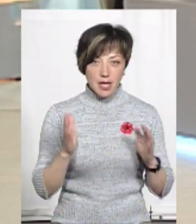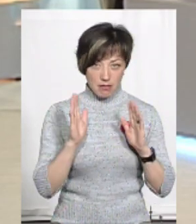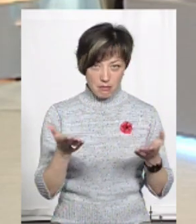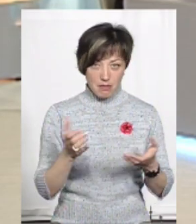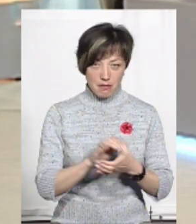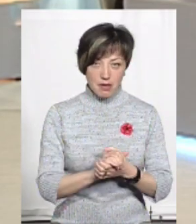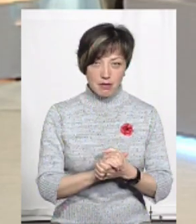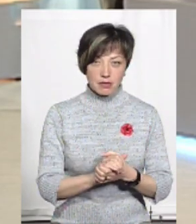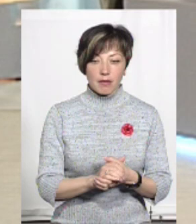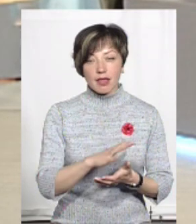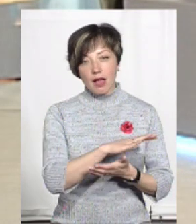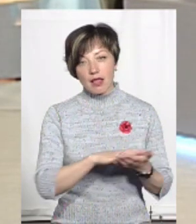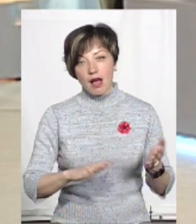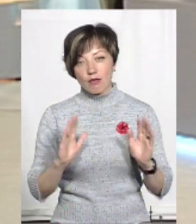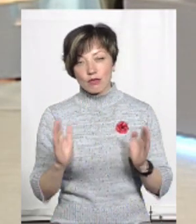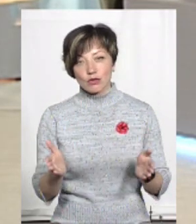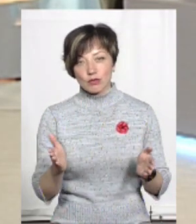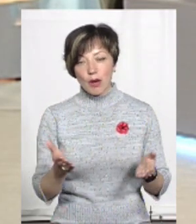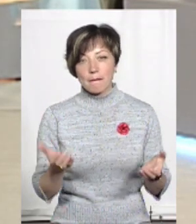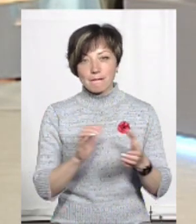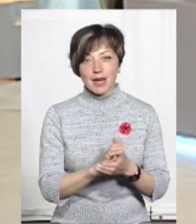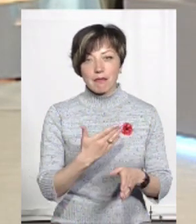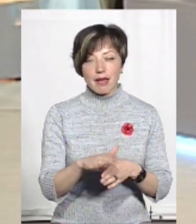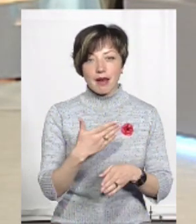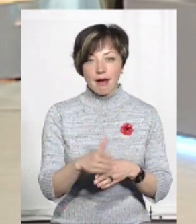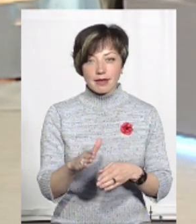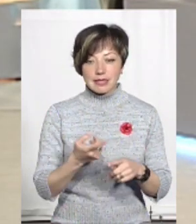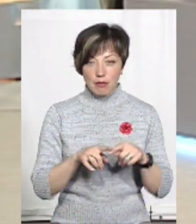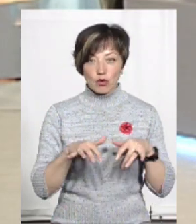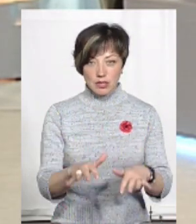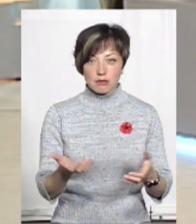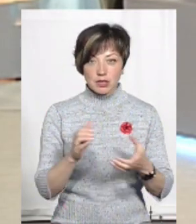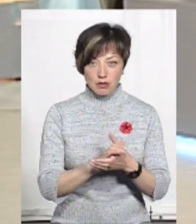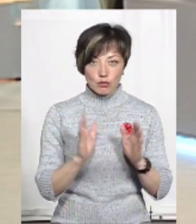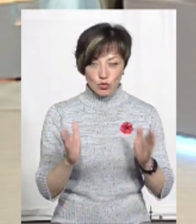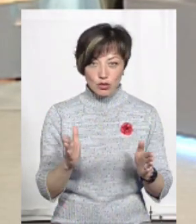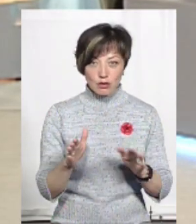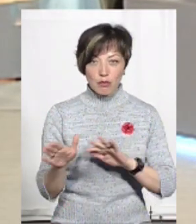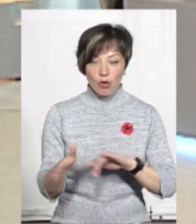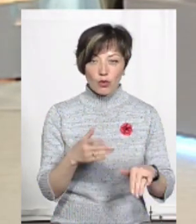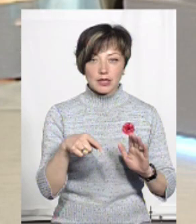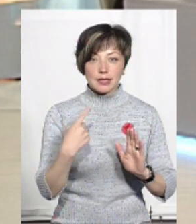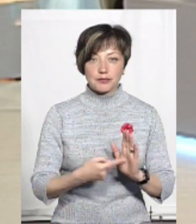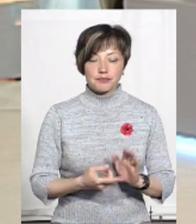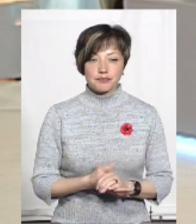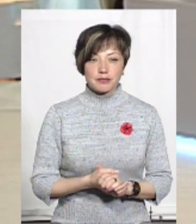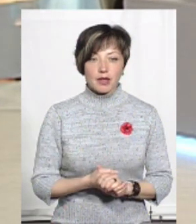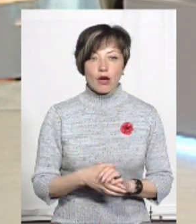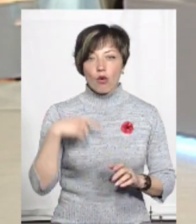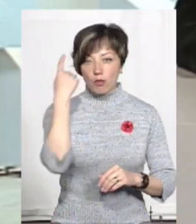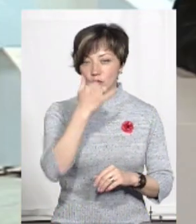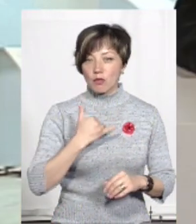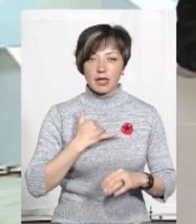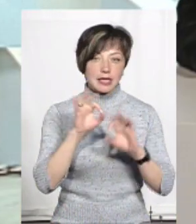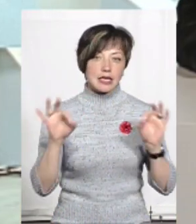примиримося, ми і надалі будемо примирятися. Цей процес примирення буде проходити. Особисто в